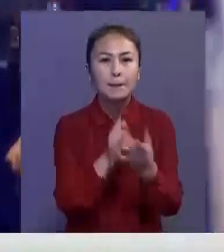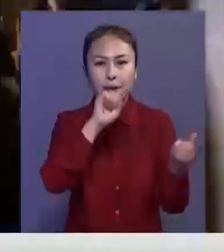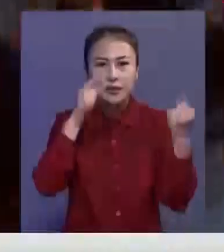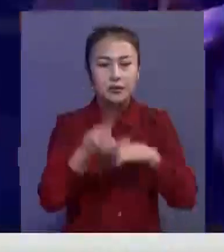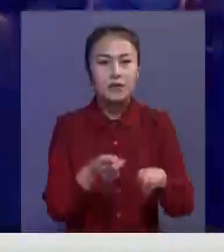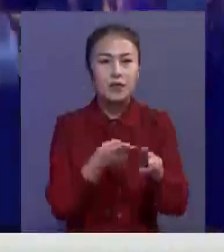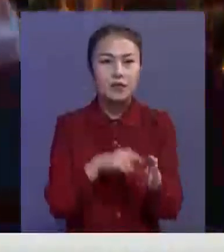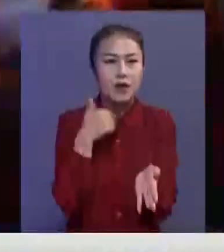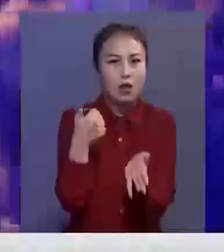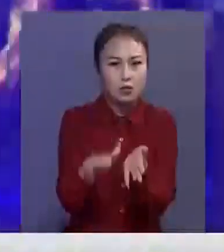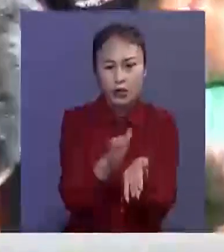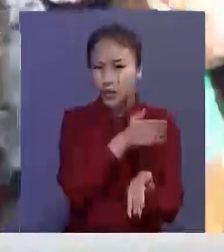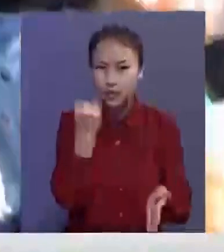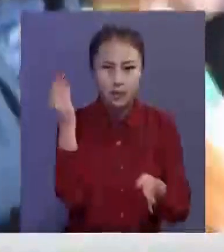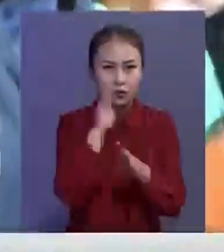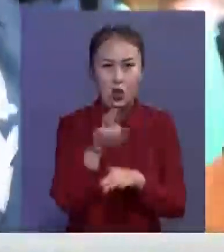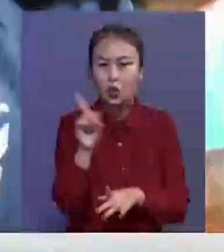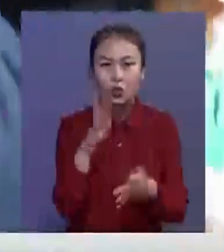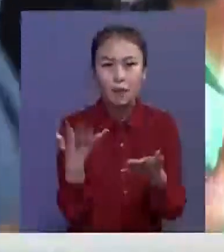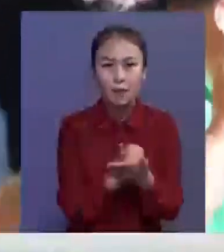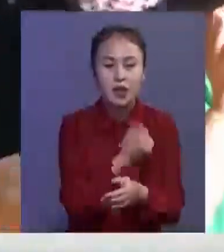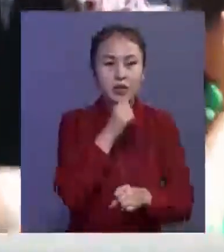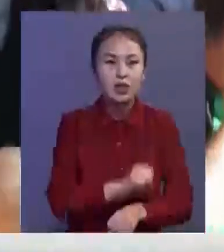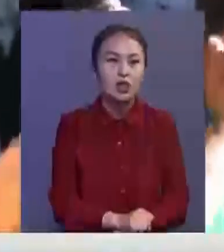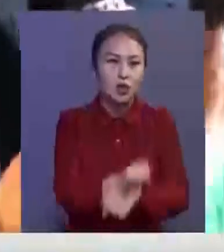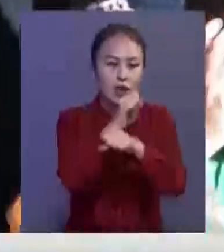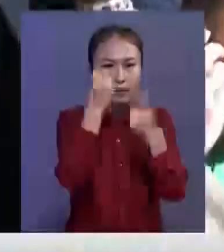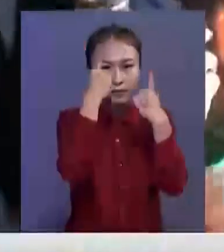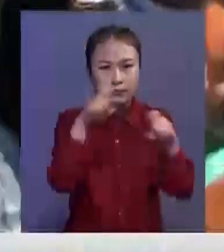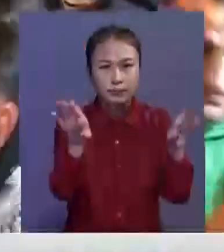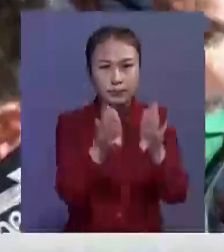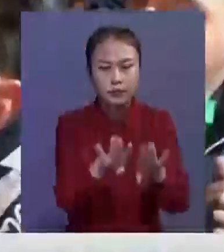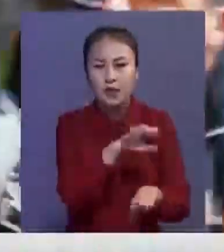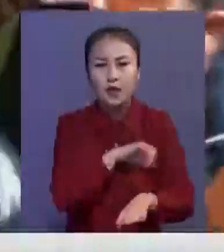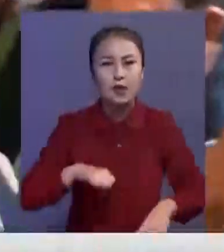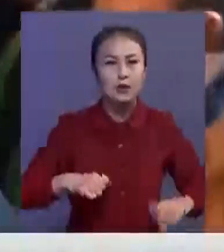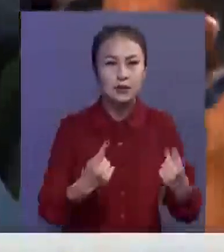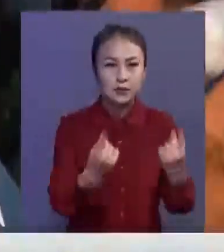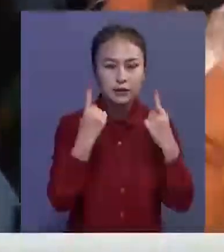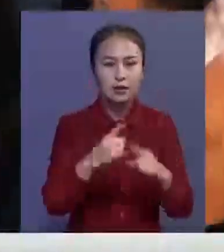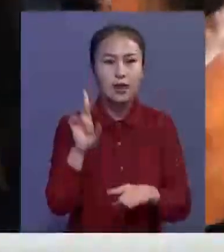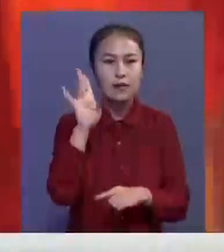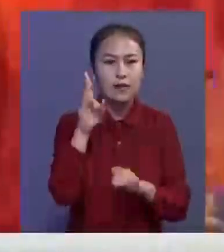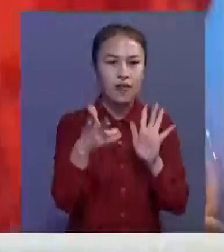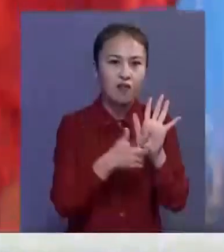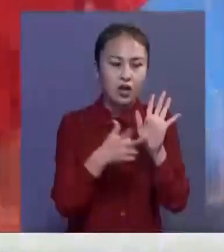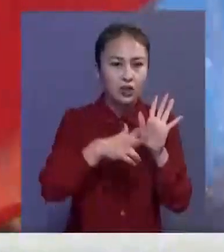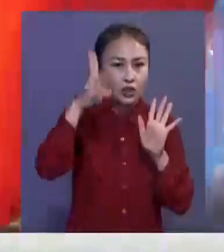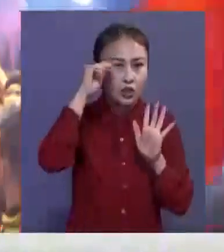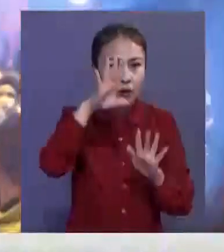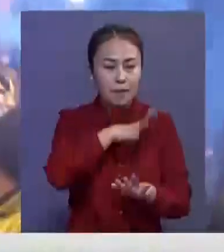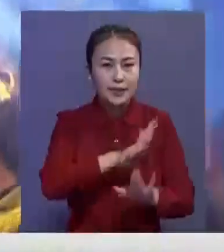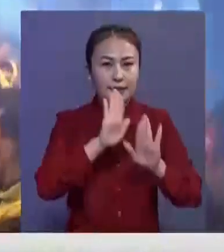бетінен қайтпақ емес. Діттегендеріне жету үшін шеру өткізетіндерін жария етті. Ең ірісі қарашаның 8-іне жоспарланған. Оған